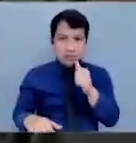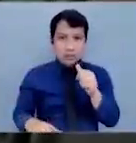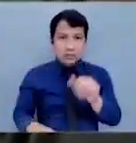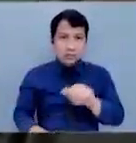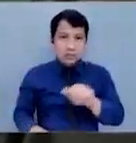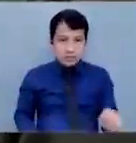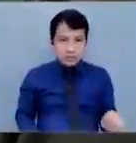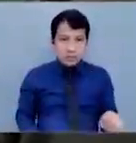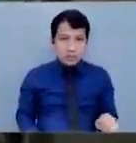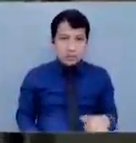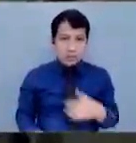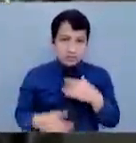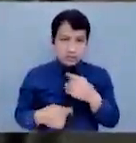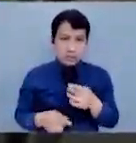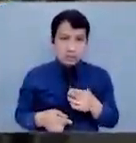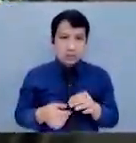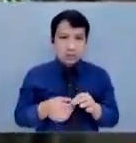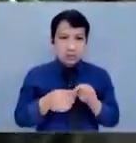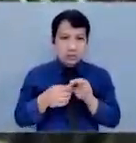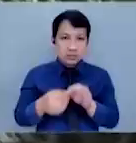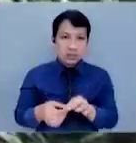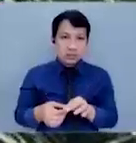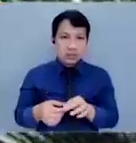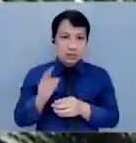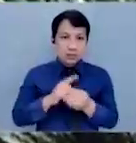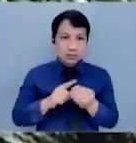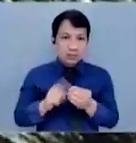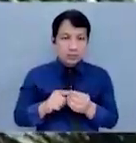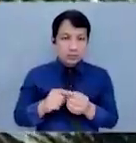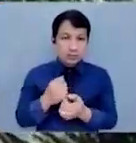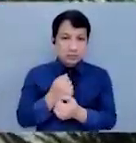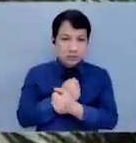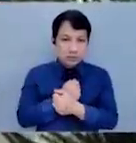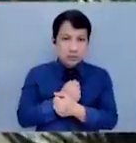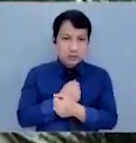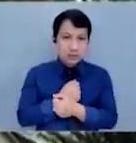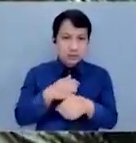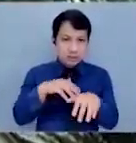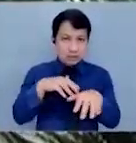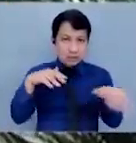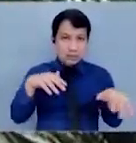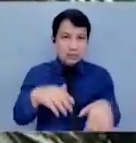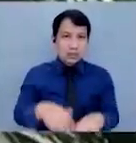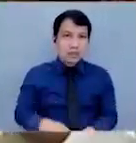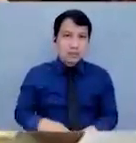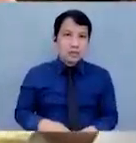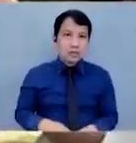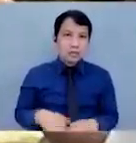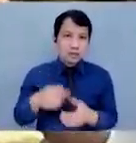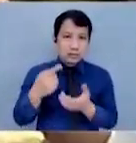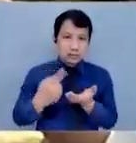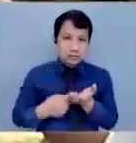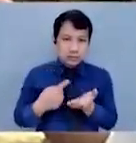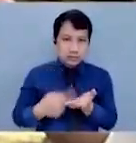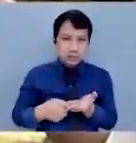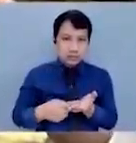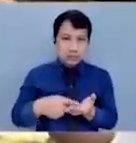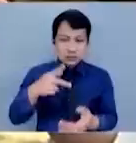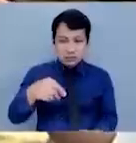Interesting ang project na tatalakay sa pag-ibig at traffic. It also tackles the POVs